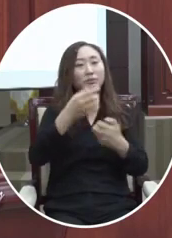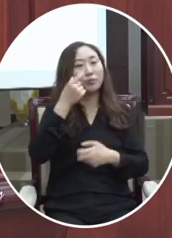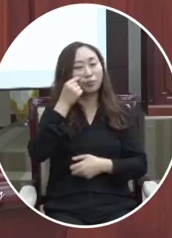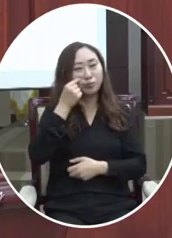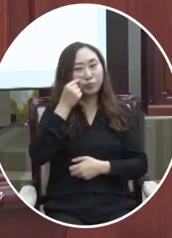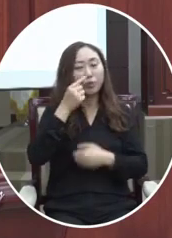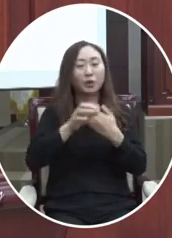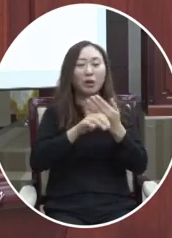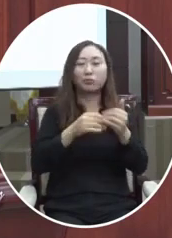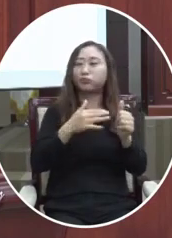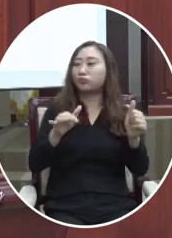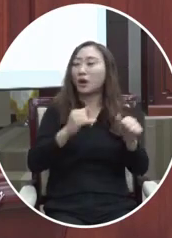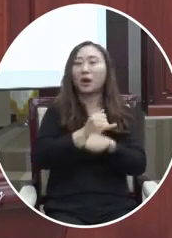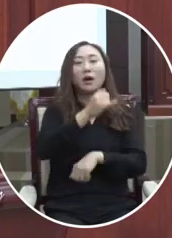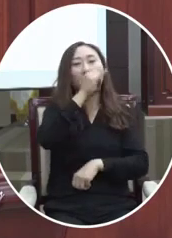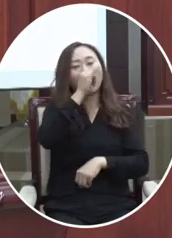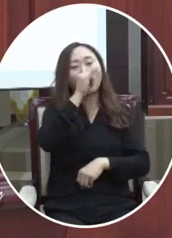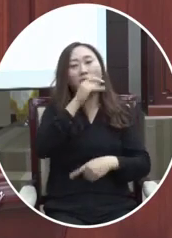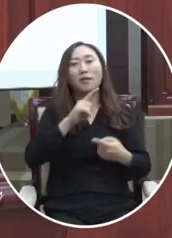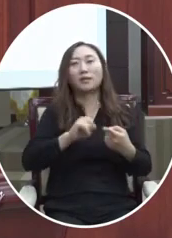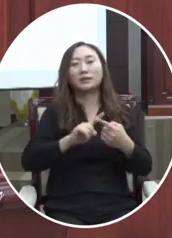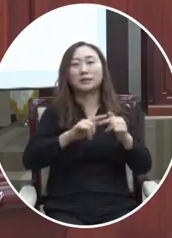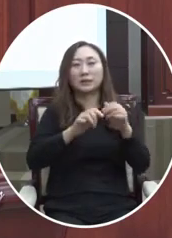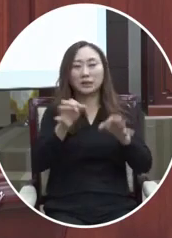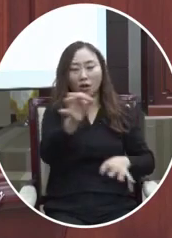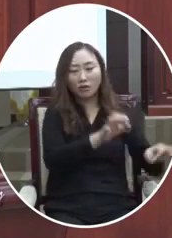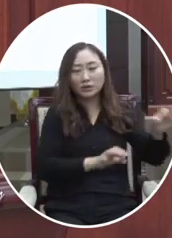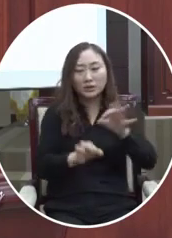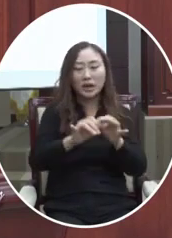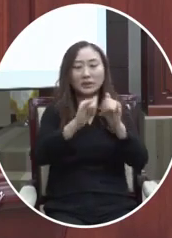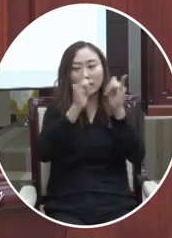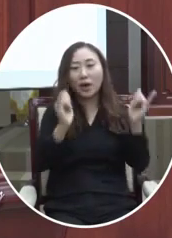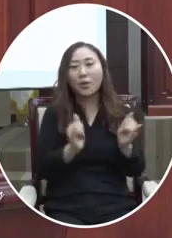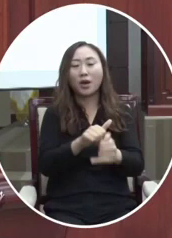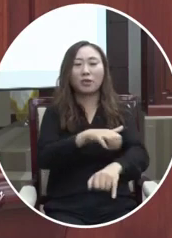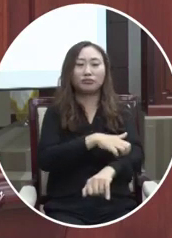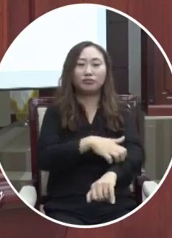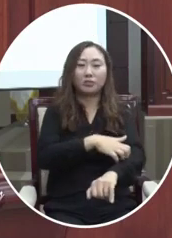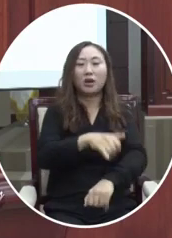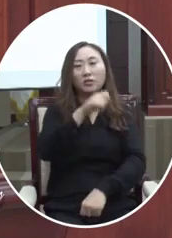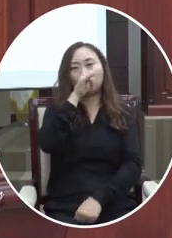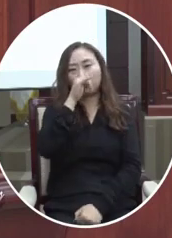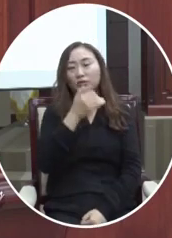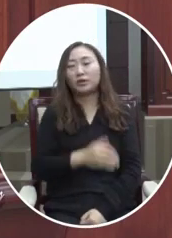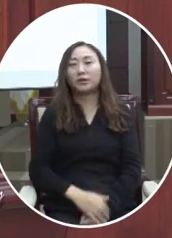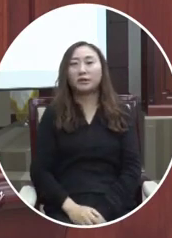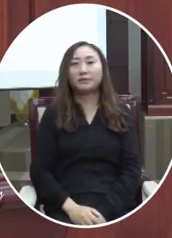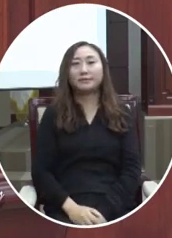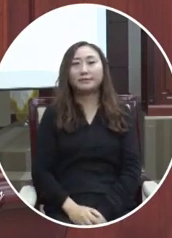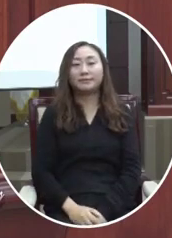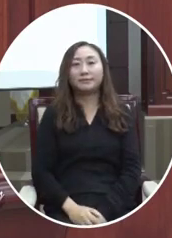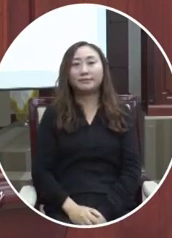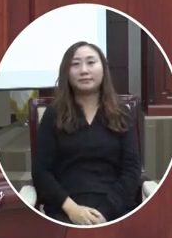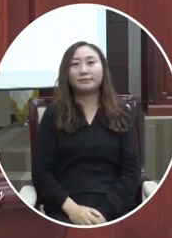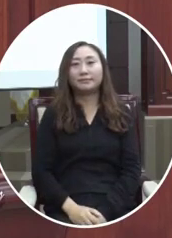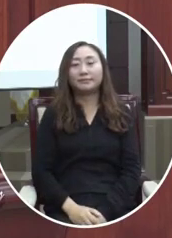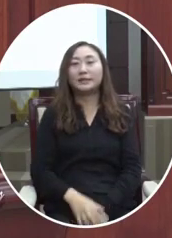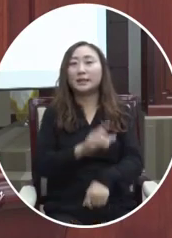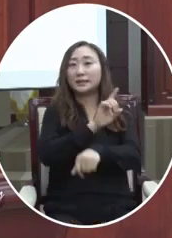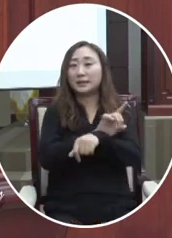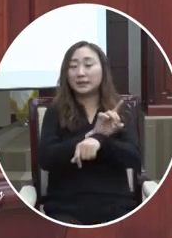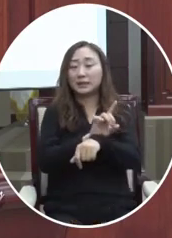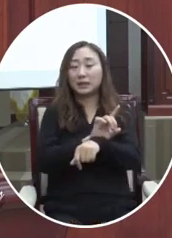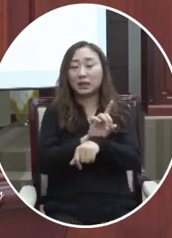못하고 소외된다는 것은 궁극적으로 경제적, 사회적, 문화적 불평등을 초래하는 것입니다.